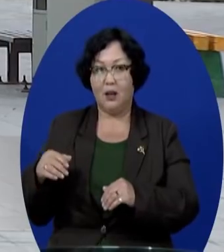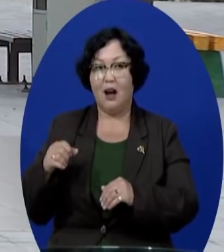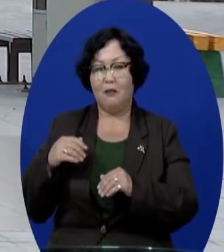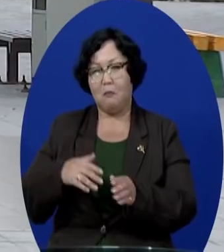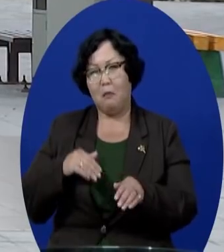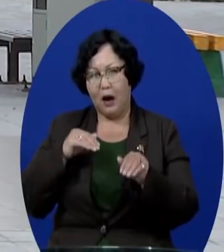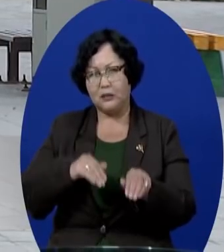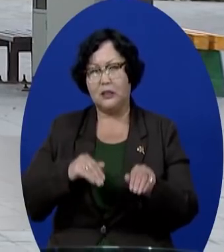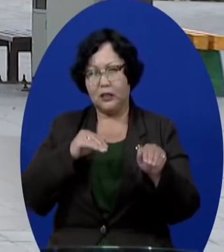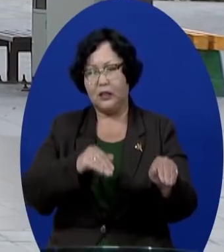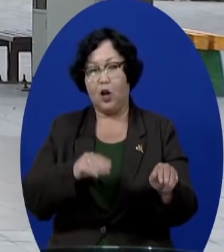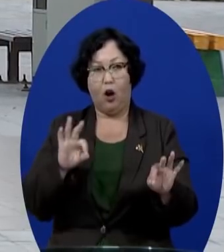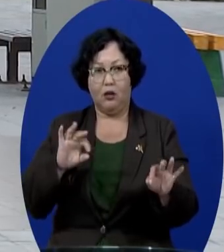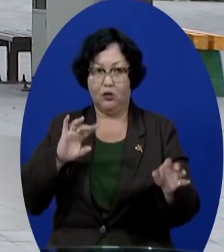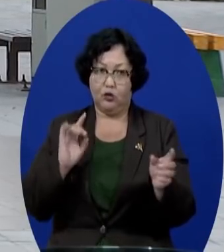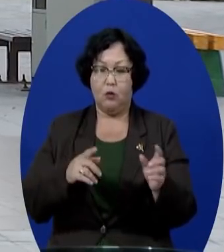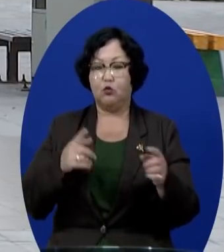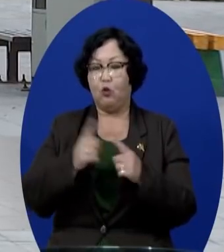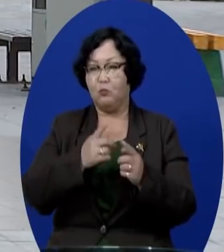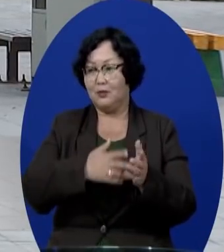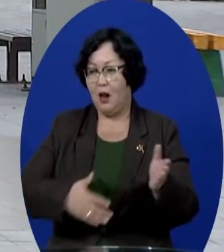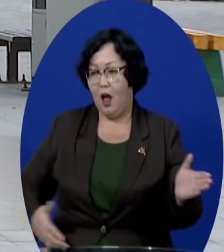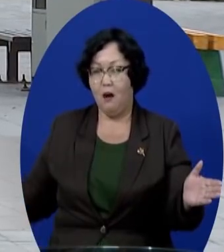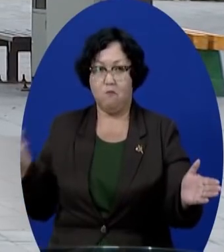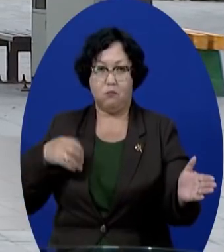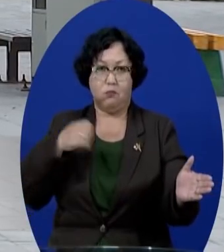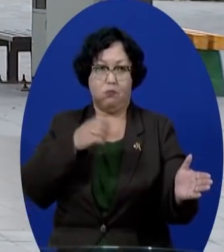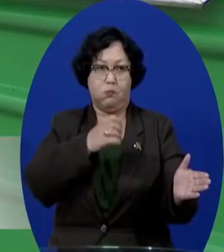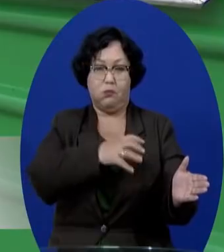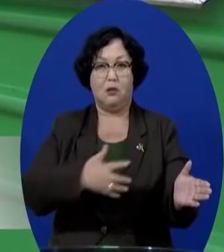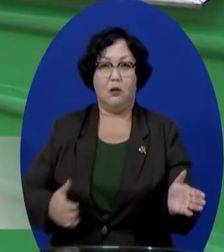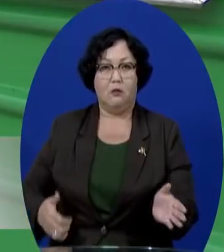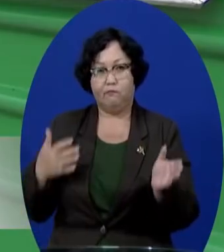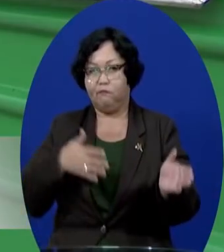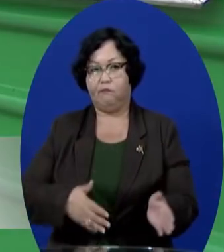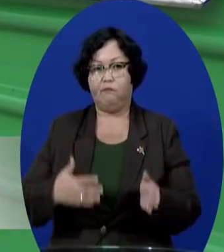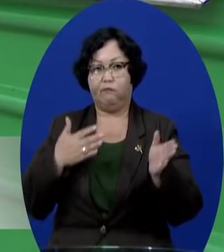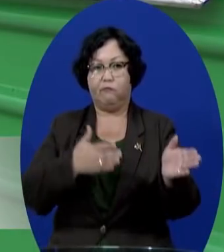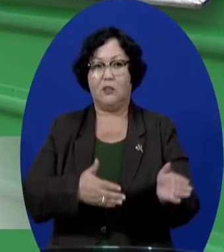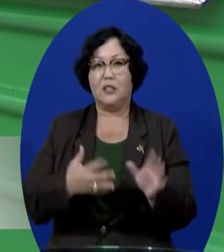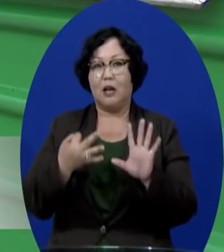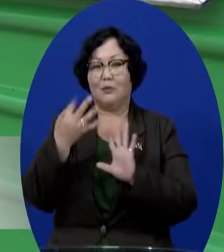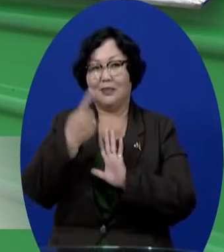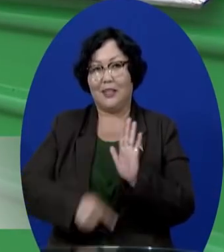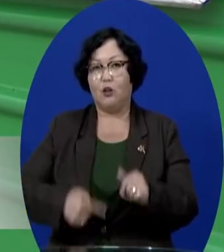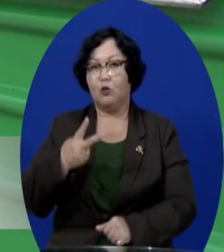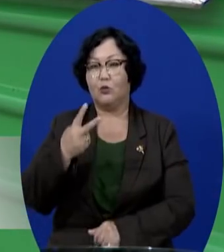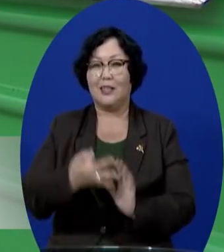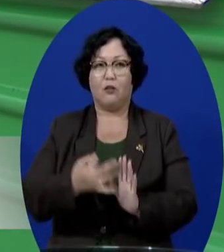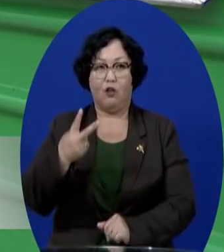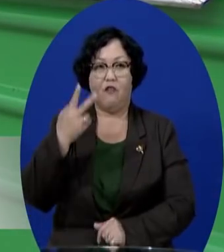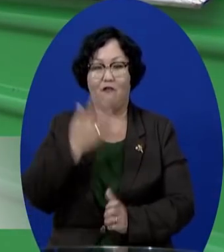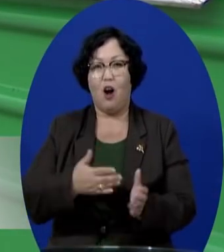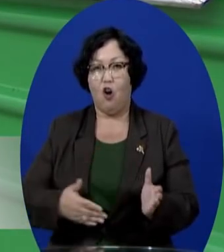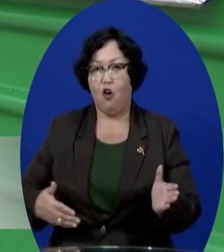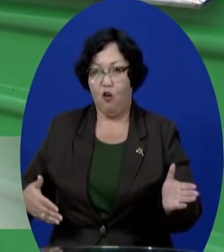үед Улаанбаатар төмөр зам өөрийн хөдлөх бүрэлдэхүүнээр ачаа бараг татан авах үйл ажиллагаа явуулж байна. 8 дугаар сард нийт 282 вагон